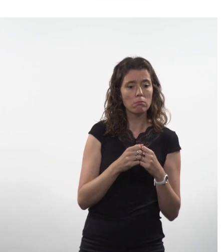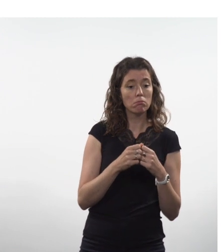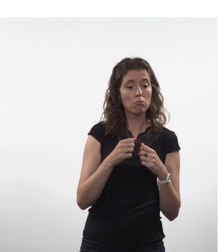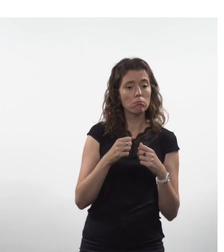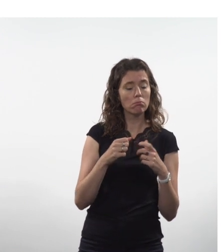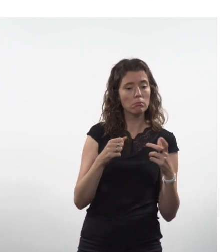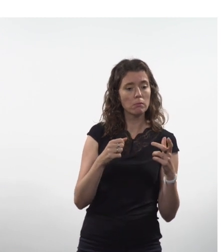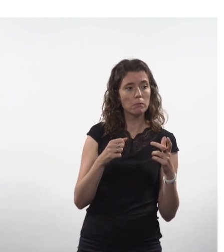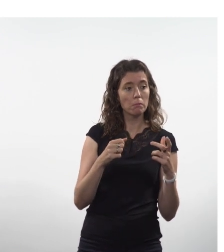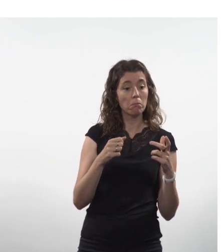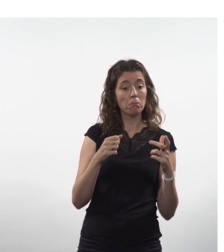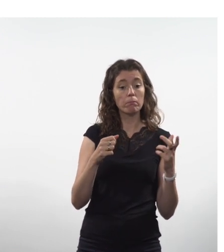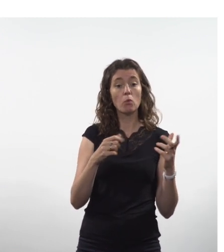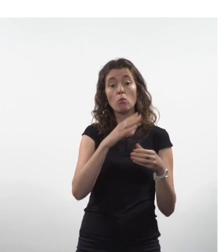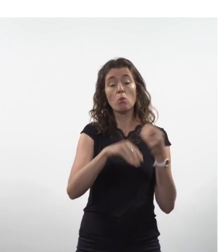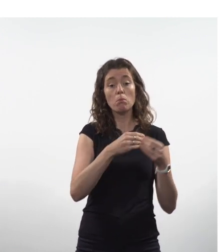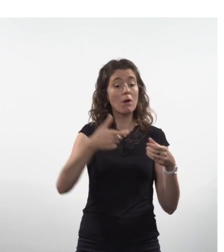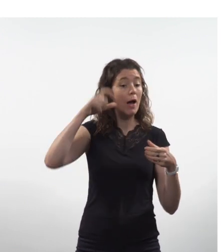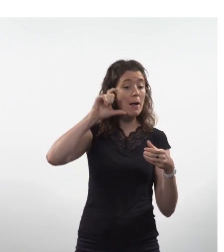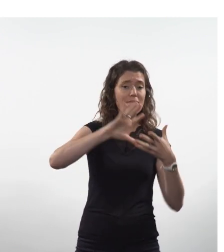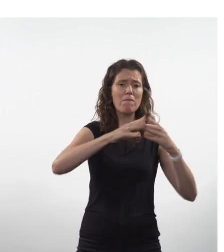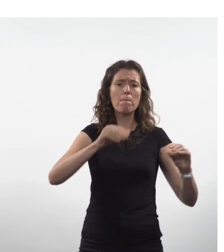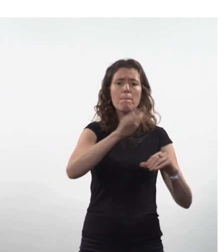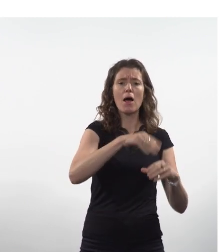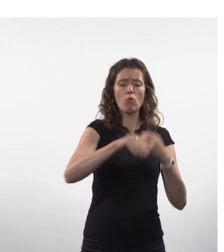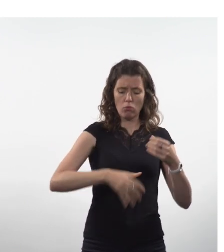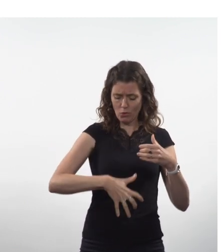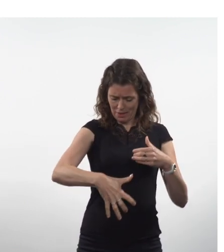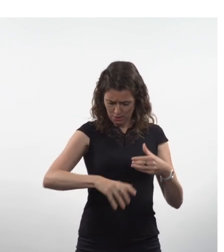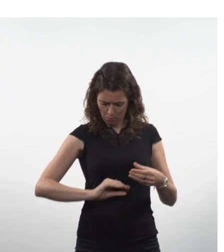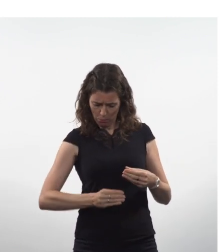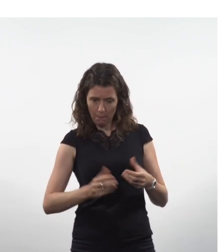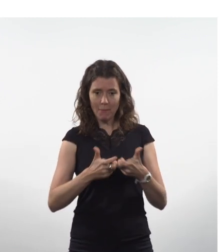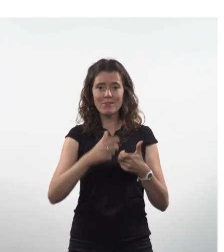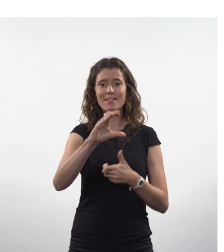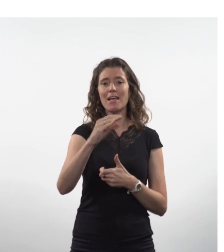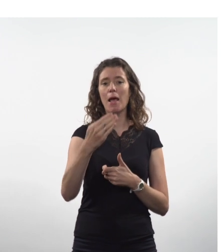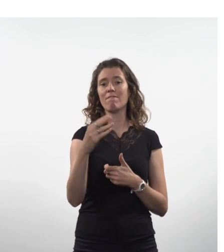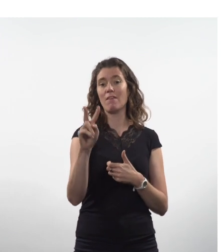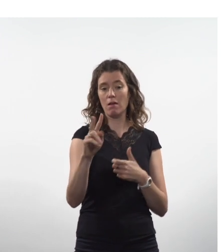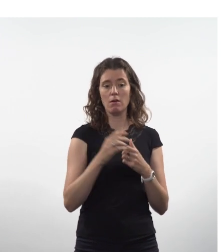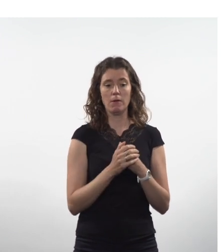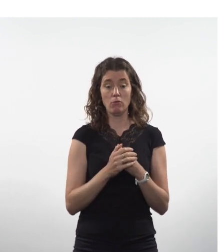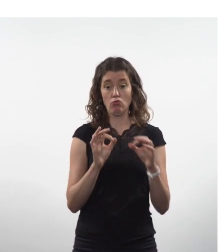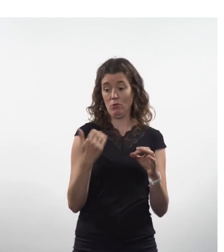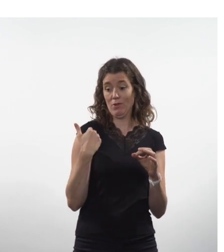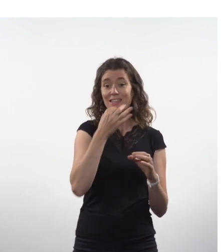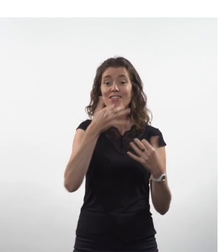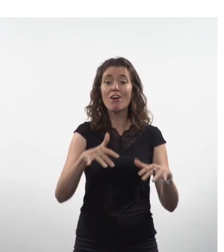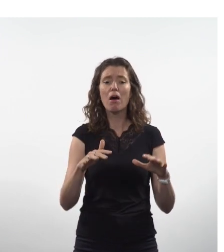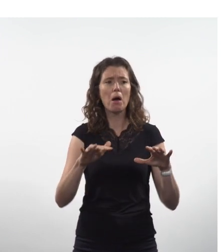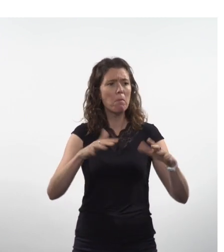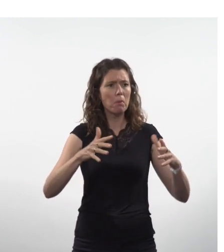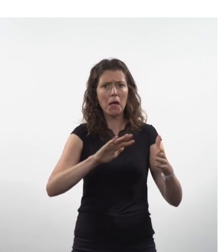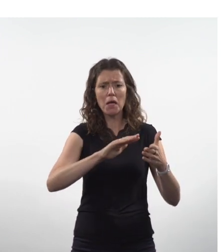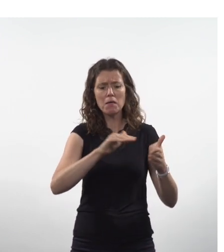de l'oreille, ou des affections au moment de la grossesse, comme CMB. Donc, comme j'ai dit tout à l'heure, il y a à peu près